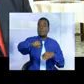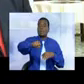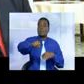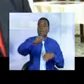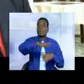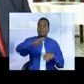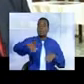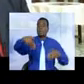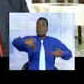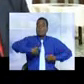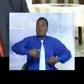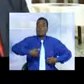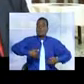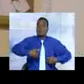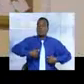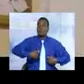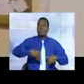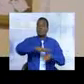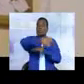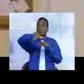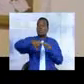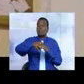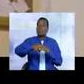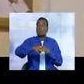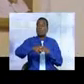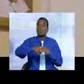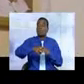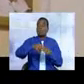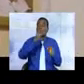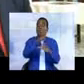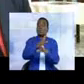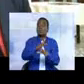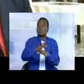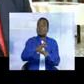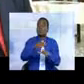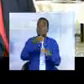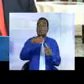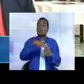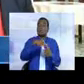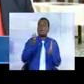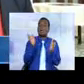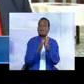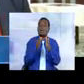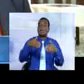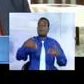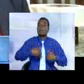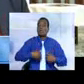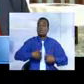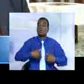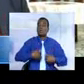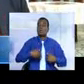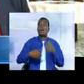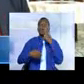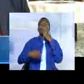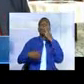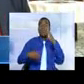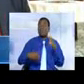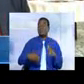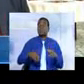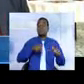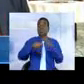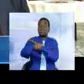des enfants, de la jeunesse, de façon globale. Déjà, en milieu jeune, le tabagisme fait du